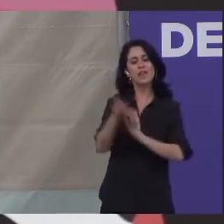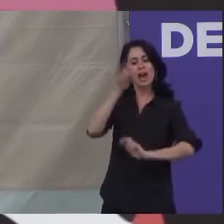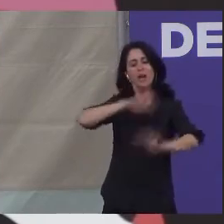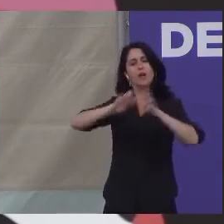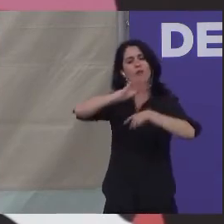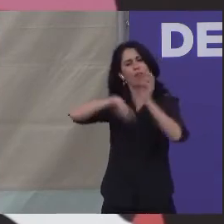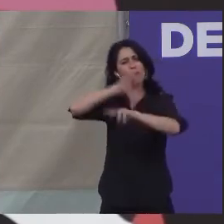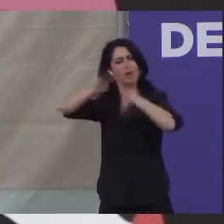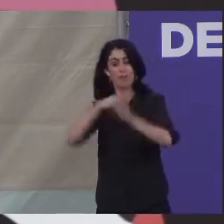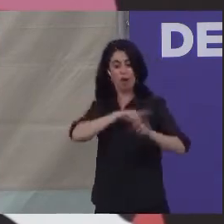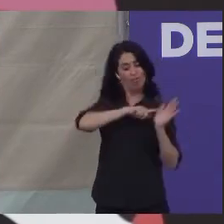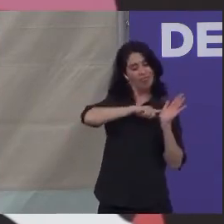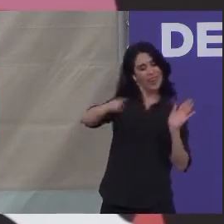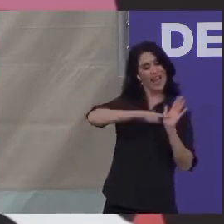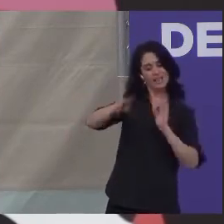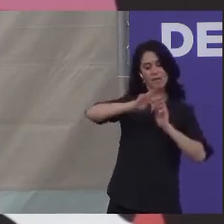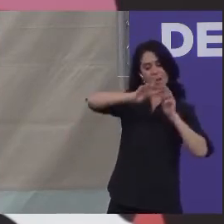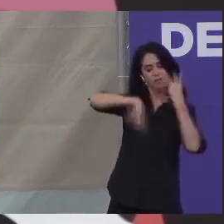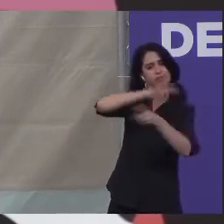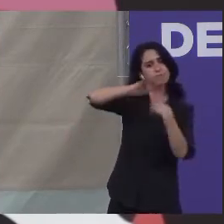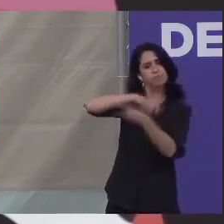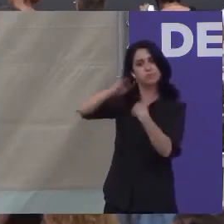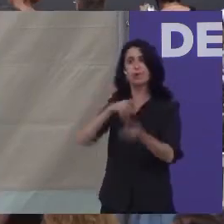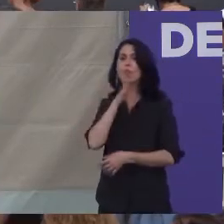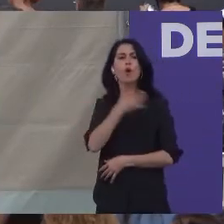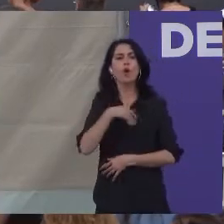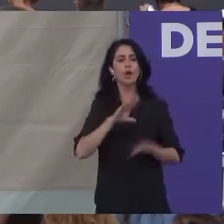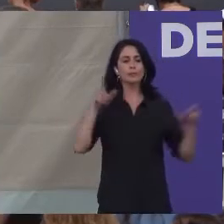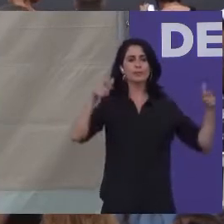constant de la directiva per tal de que no es convertisca en un simple aparato.